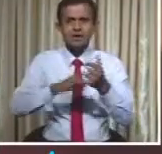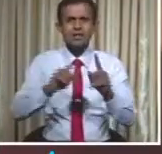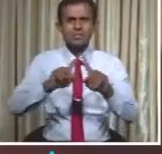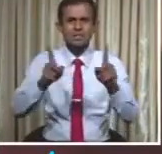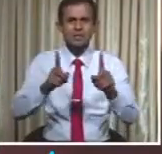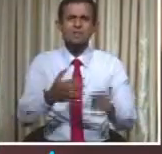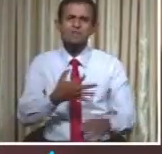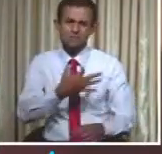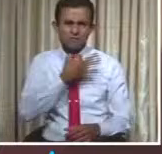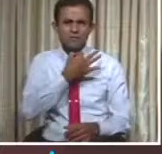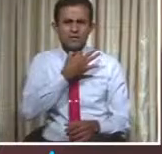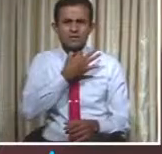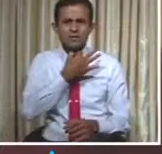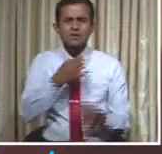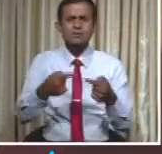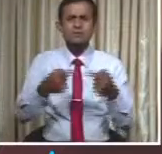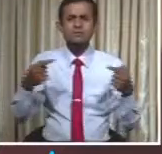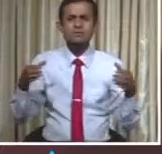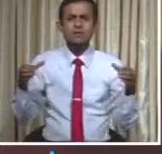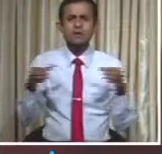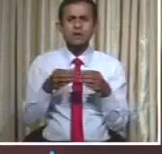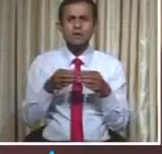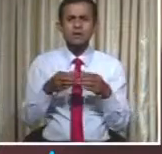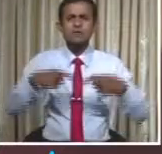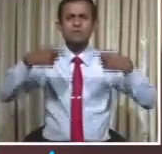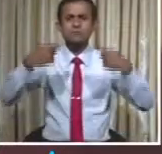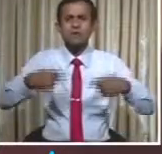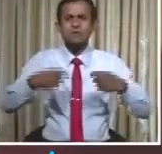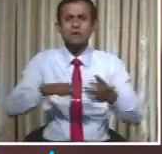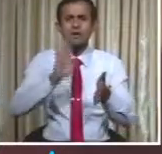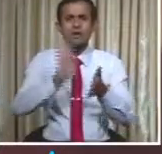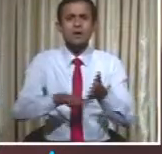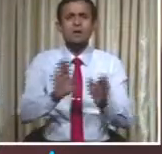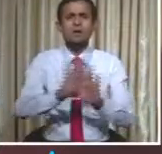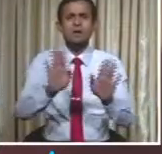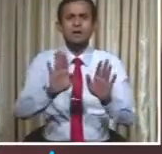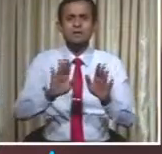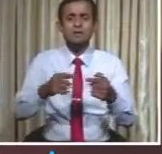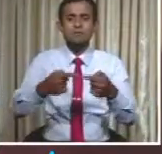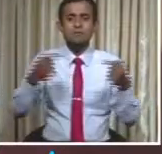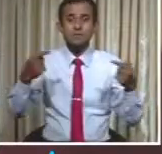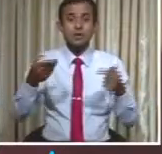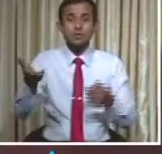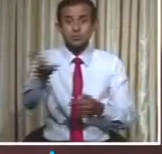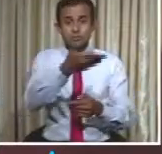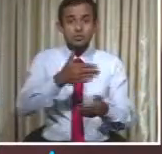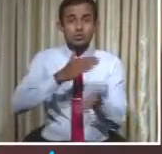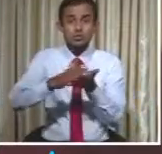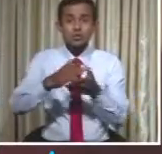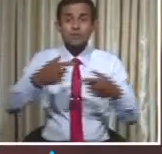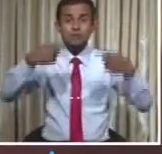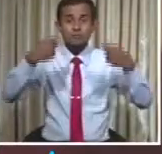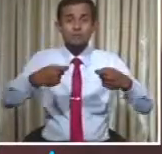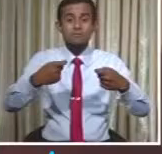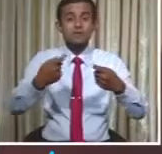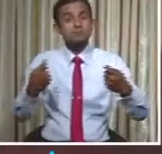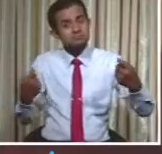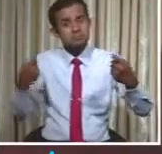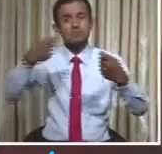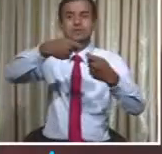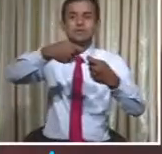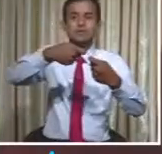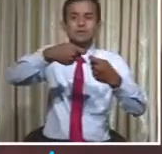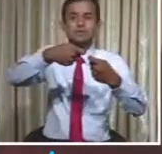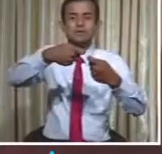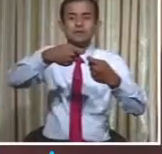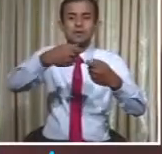ජෝක් එකක්නේ. අනිත් එක විපක්ෂය කියන්න ඕන වැයශීර්ෂකකින් කපන්න කියලා නෙමෙයි. විපක්ෂය ජනතාවාදී නම් කියන්න ඕන වැයශීර්ෂකකට ගාණක් එකතු කරන්න කියලා. ඒ